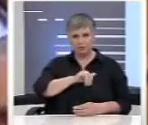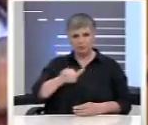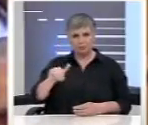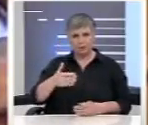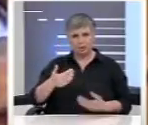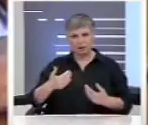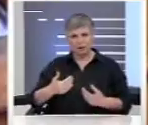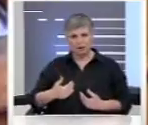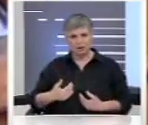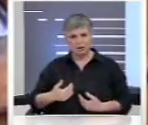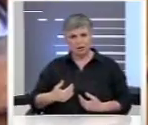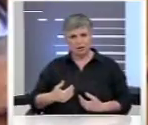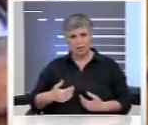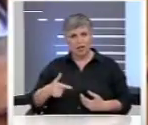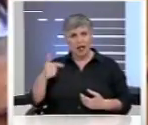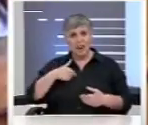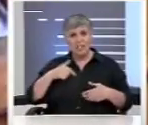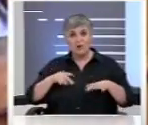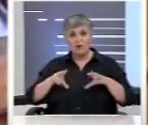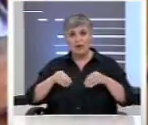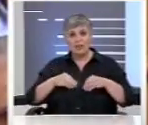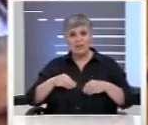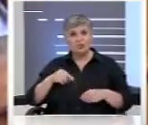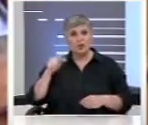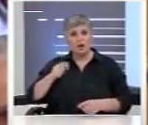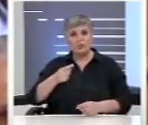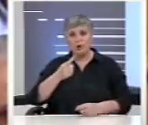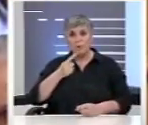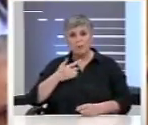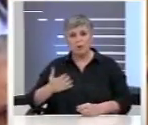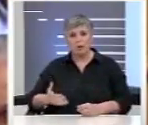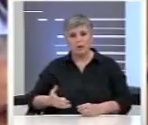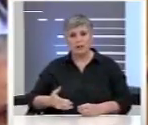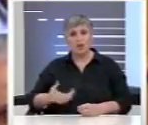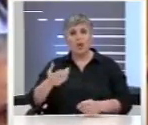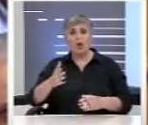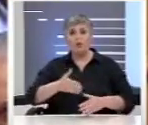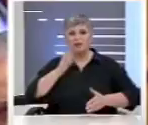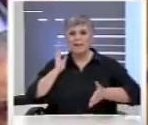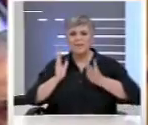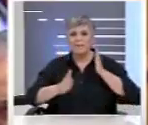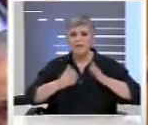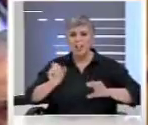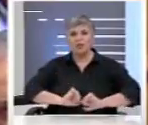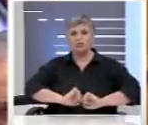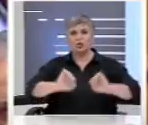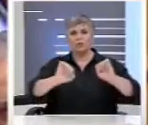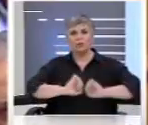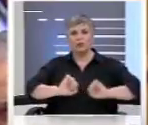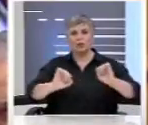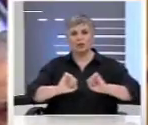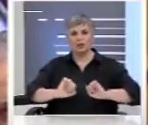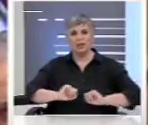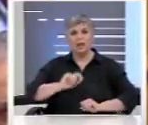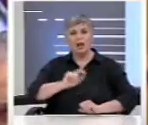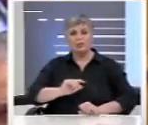αυτό το οποίο με προτρέπεται σήμερα να κάνω. Να αποδεχτώ ότι η βία και η τρομοκρατία έχουν μονιδιάστατα